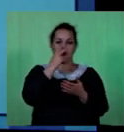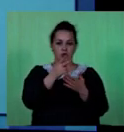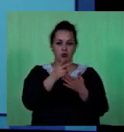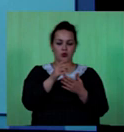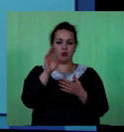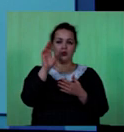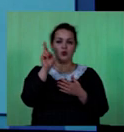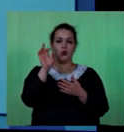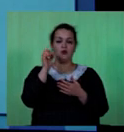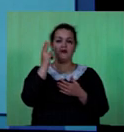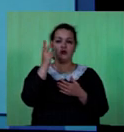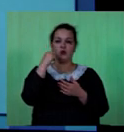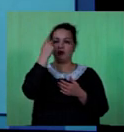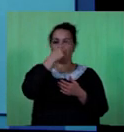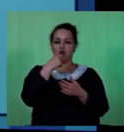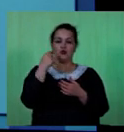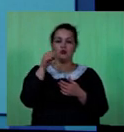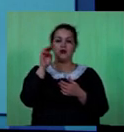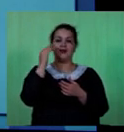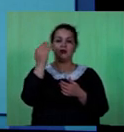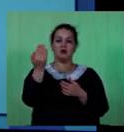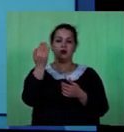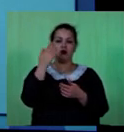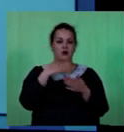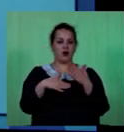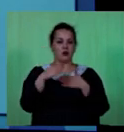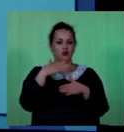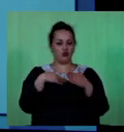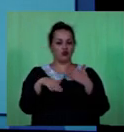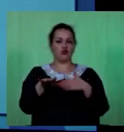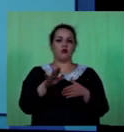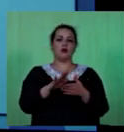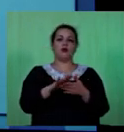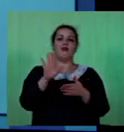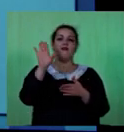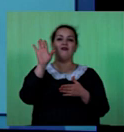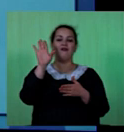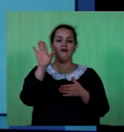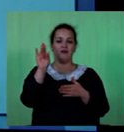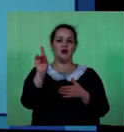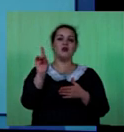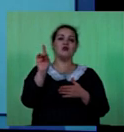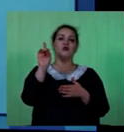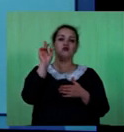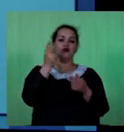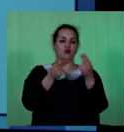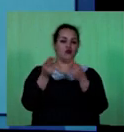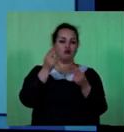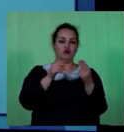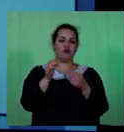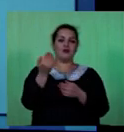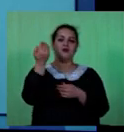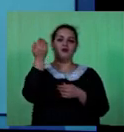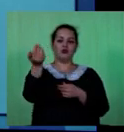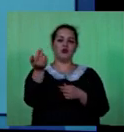Ко второму лицу «ты радуешься», «вы рисуете», «ты